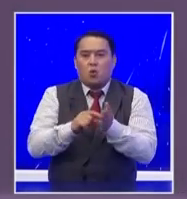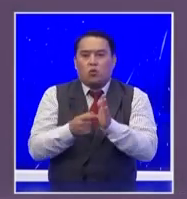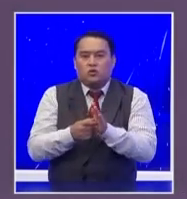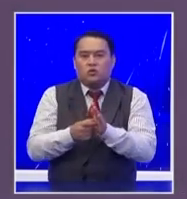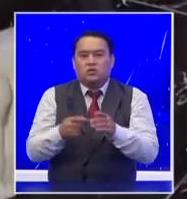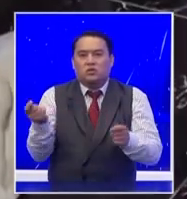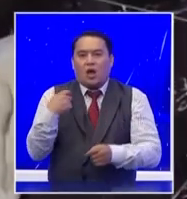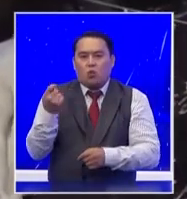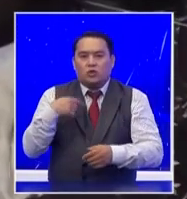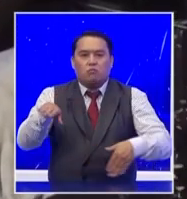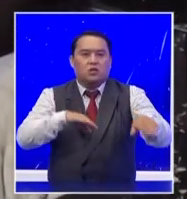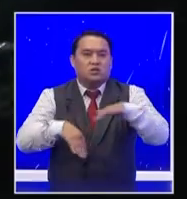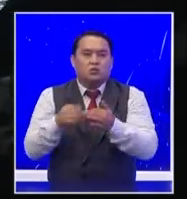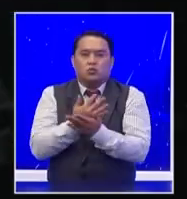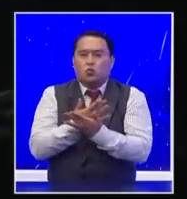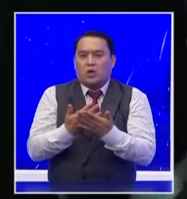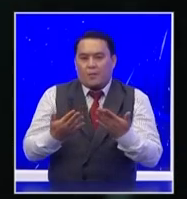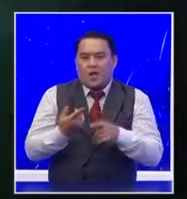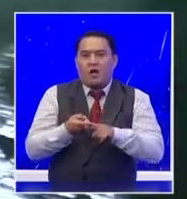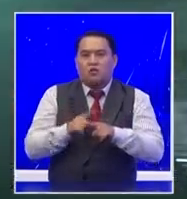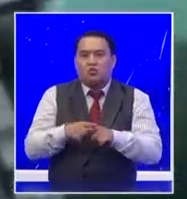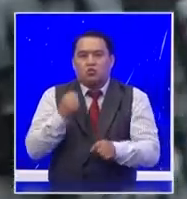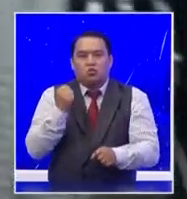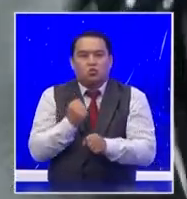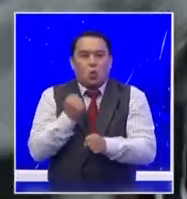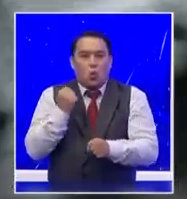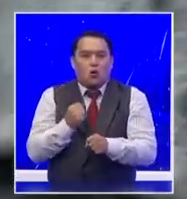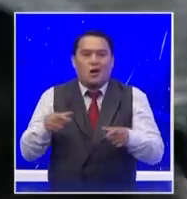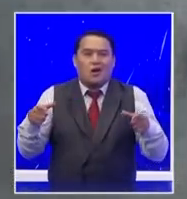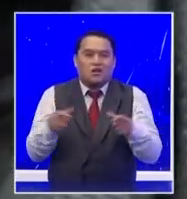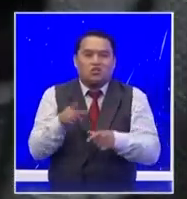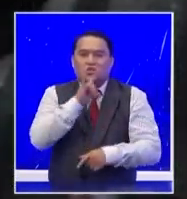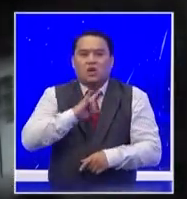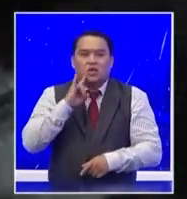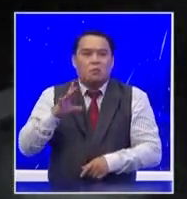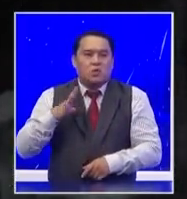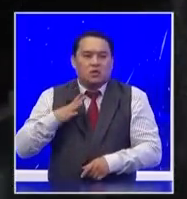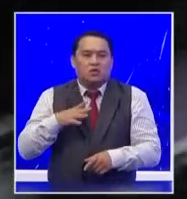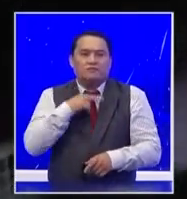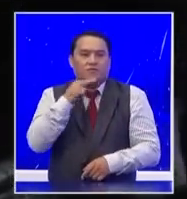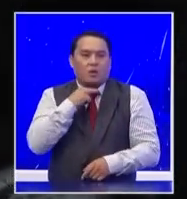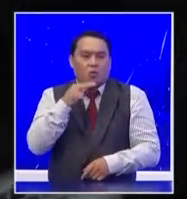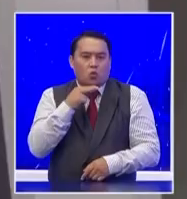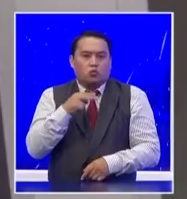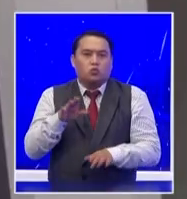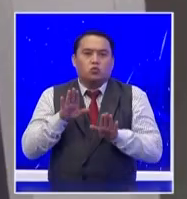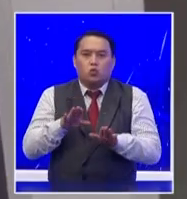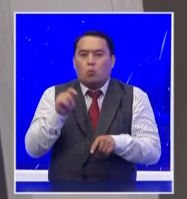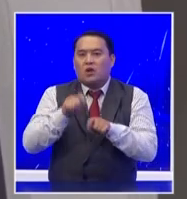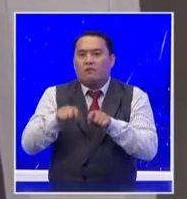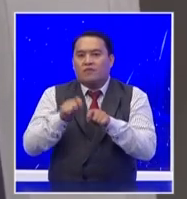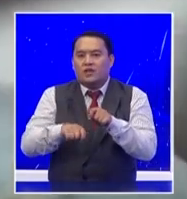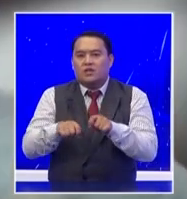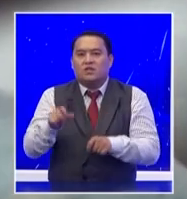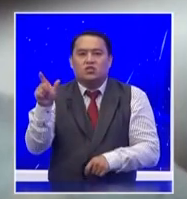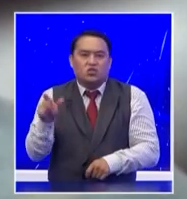кушетками, сауной, бассейном и другими атрибутами. В дни ужесточенного карантина женщины были очень осторожны. Впускали только проверенных